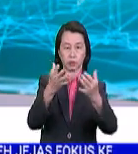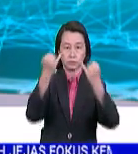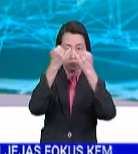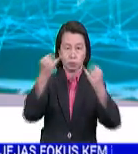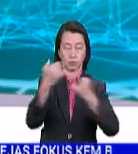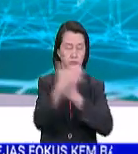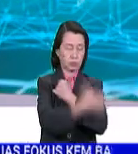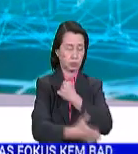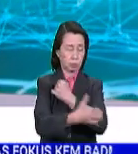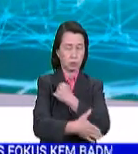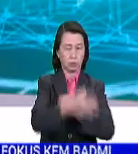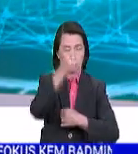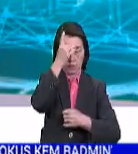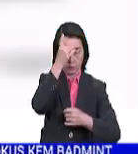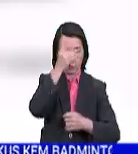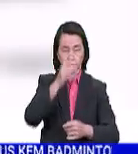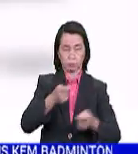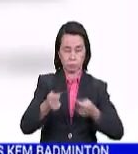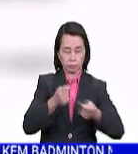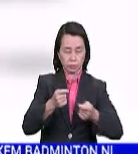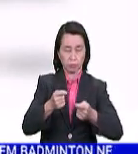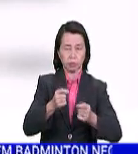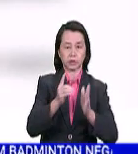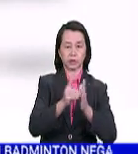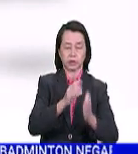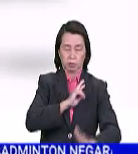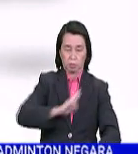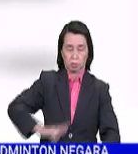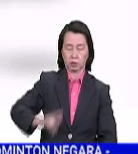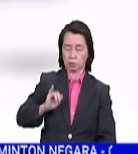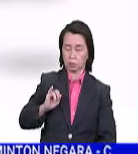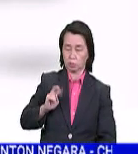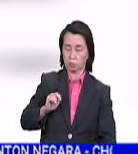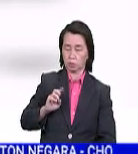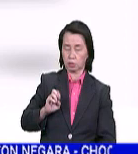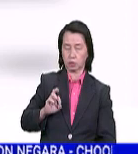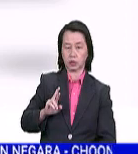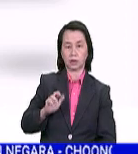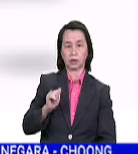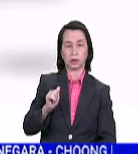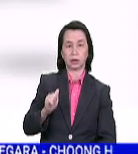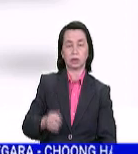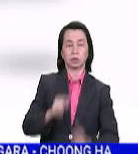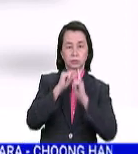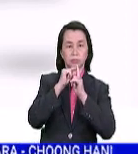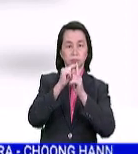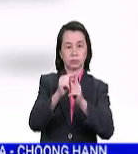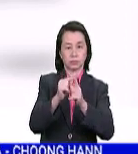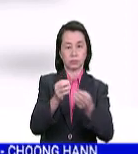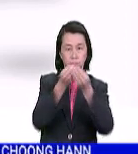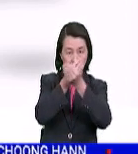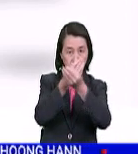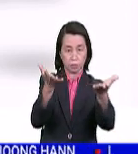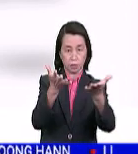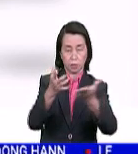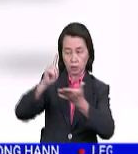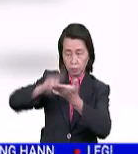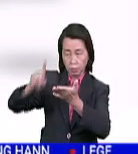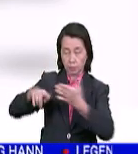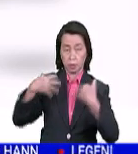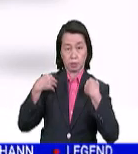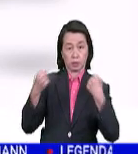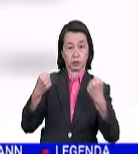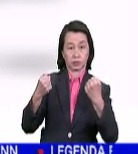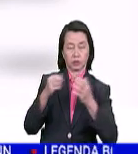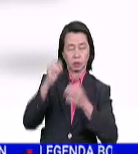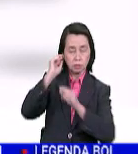Negara. Datuk Pengelola Bijaya Diraja, Datuk Indra Ahmad Fadil Samsudin dalam kenyataan memaklumkan pemeriksaan kesihatan